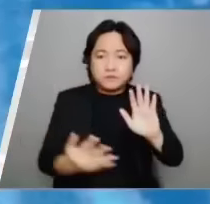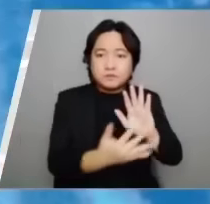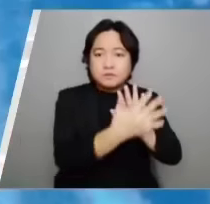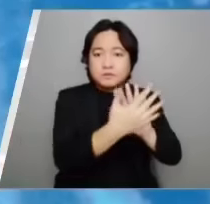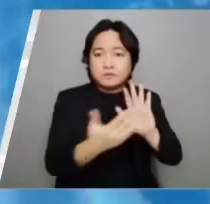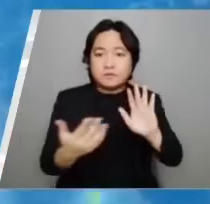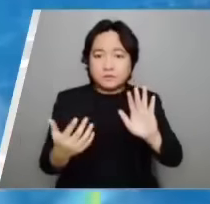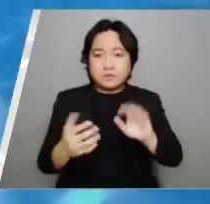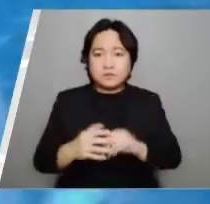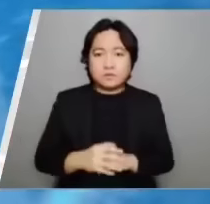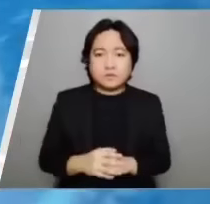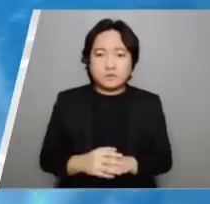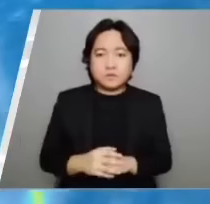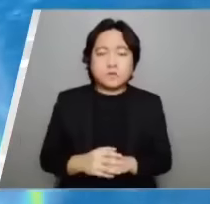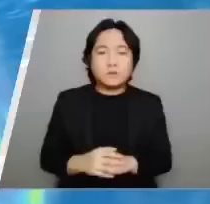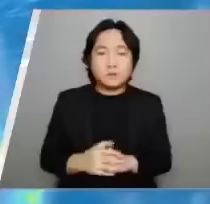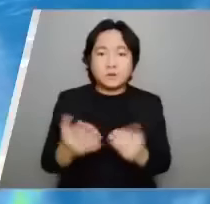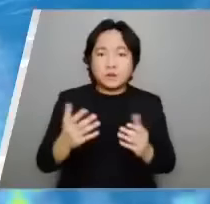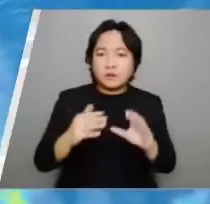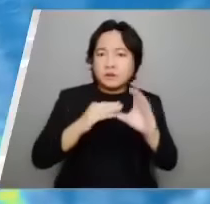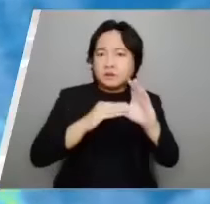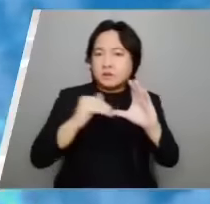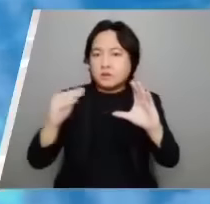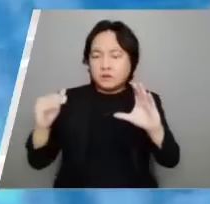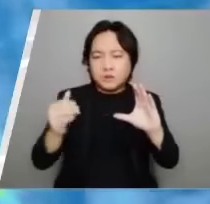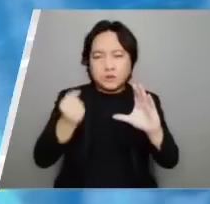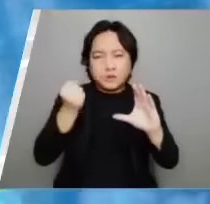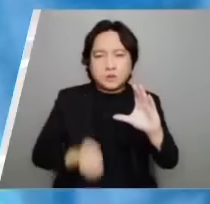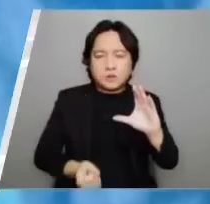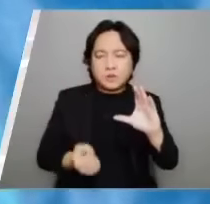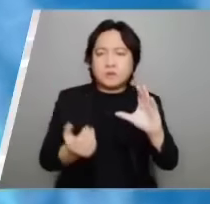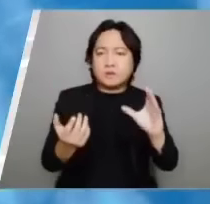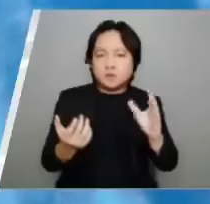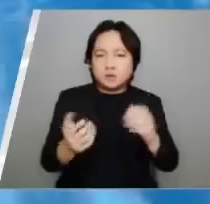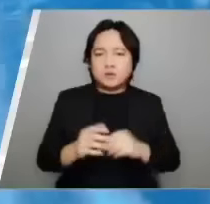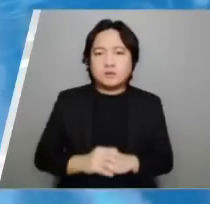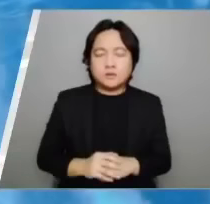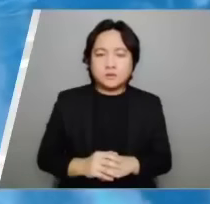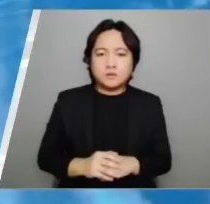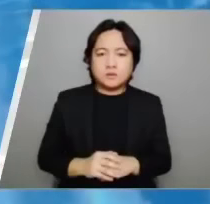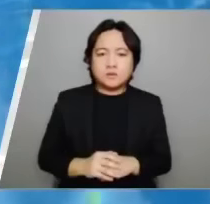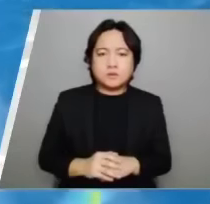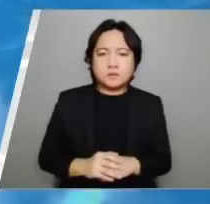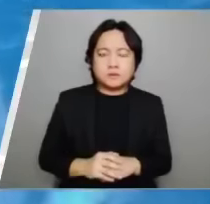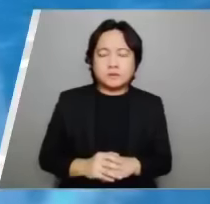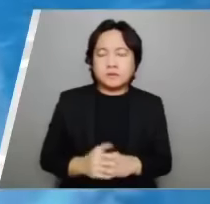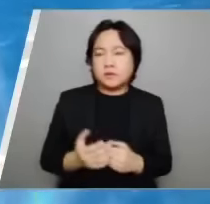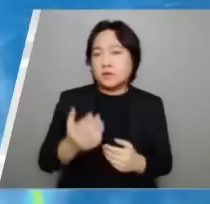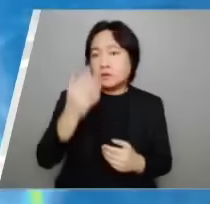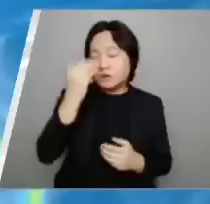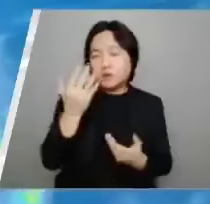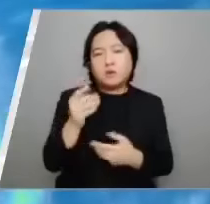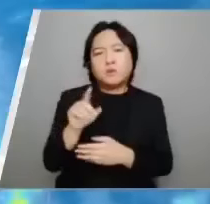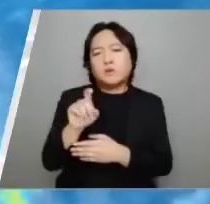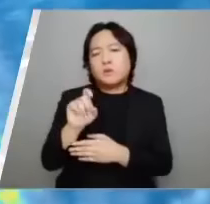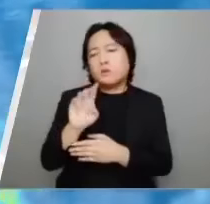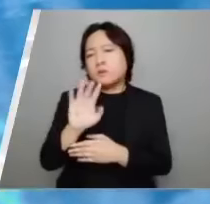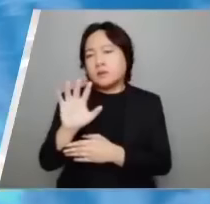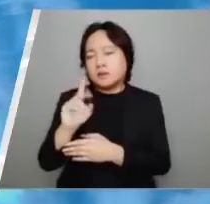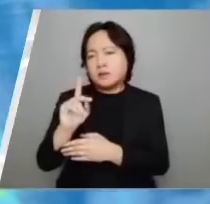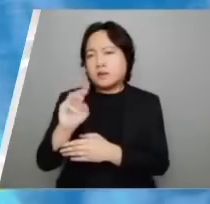Union. Napanatilin to ang lakas ng hangin umaabot sa 95 kilometers per hour at bugso na umaabot sa 145 kilometers